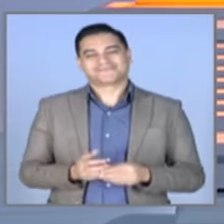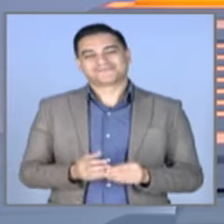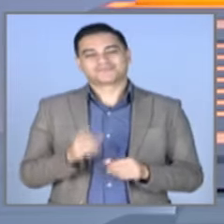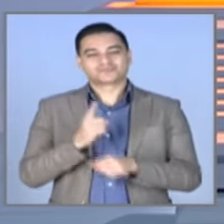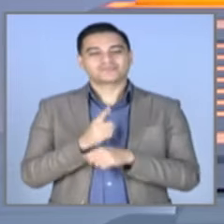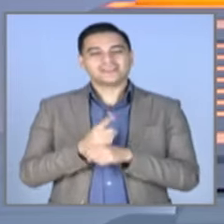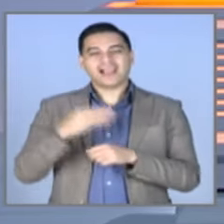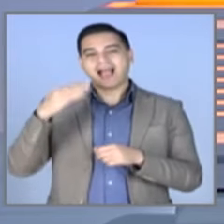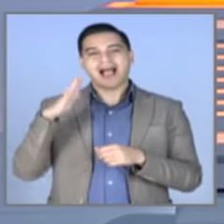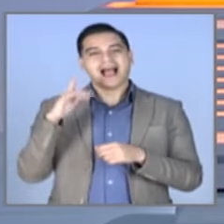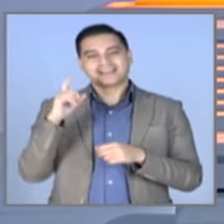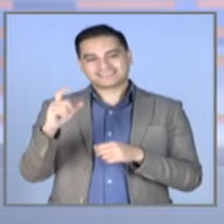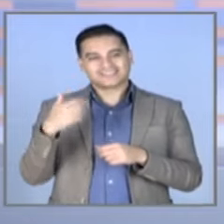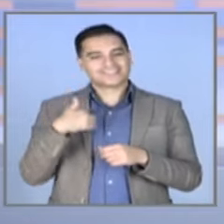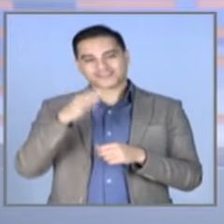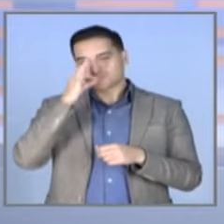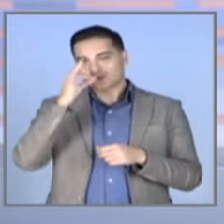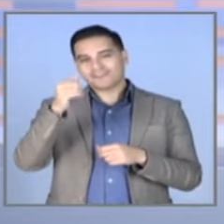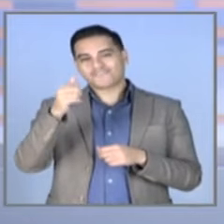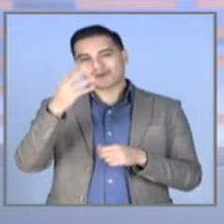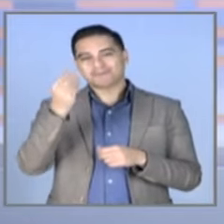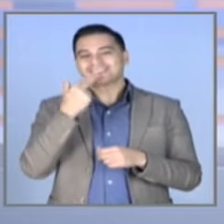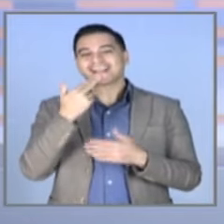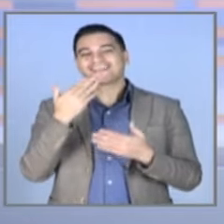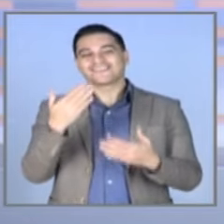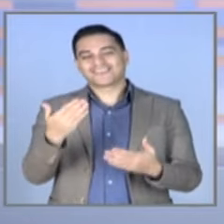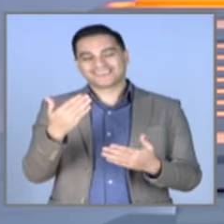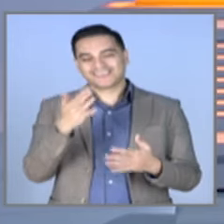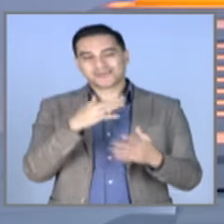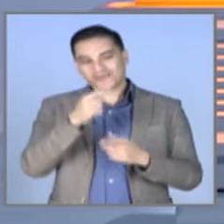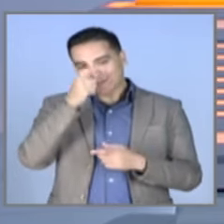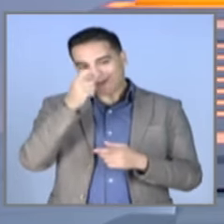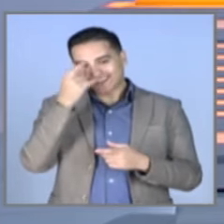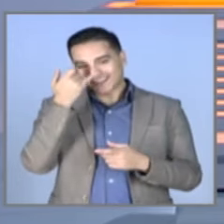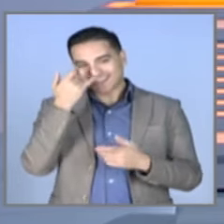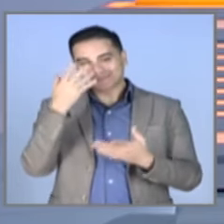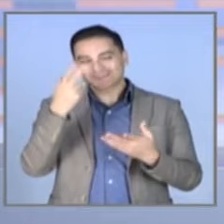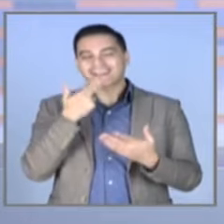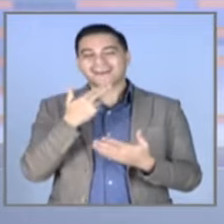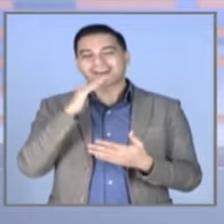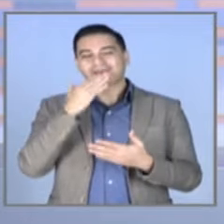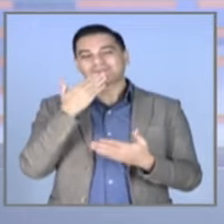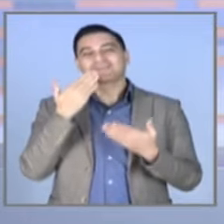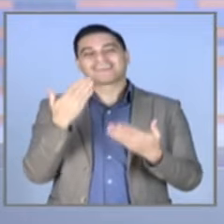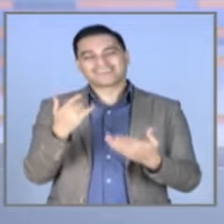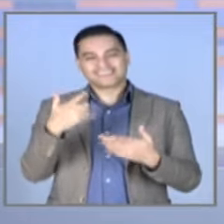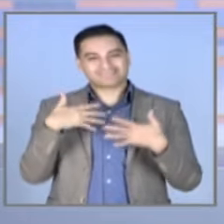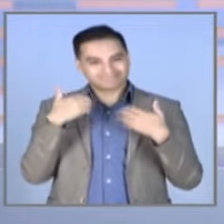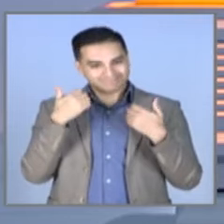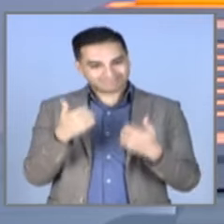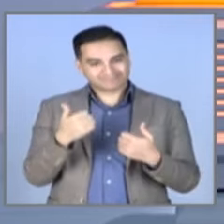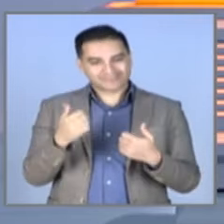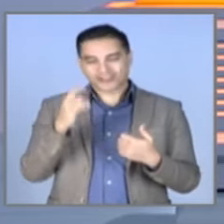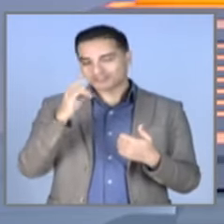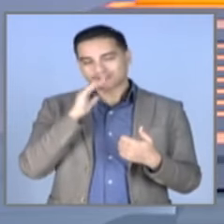استاذ حسن. مساء الفل. مساء الجمال. مساء الورد. مساء الرضا. اخبارك ايه؟